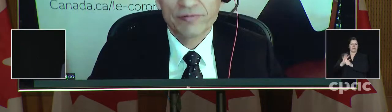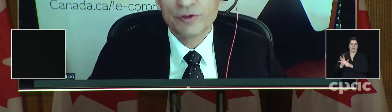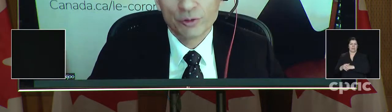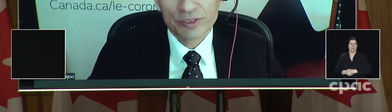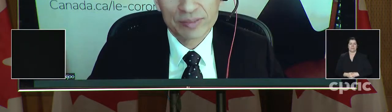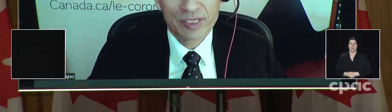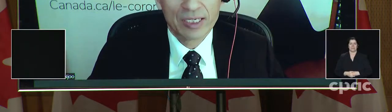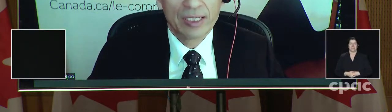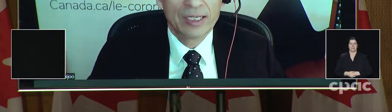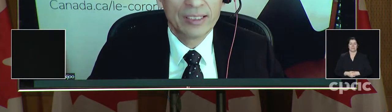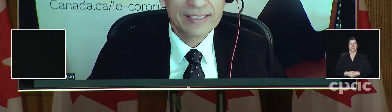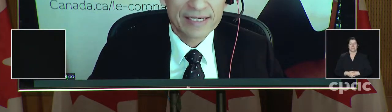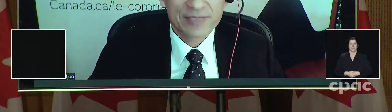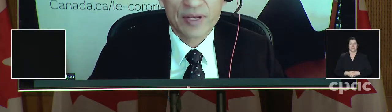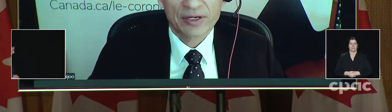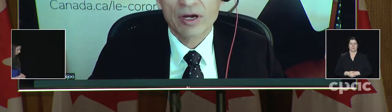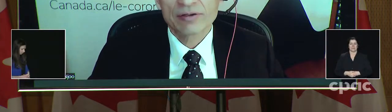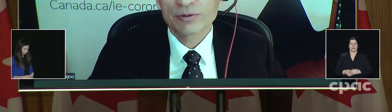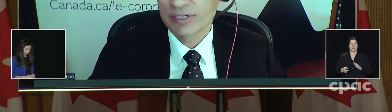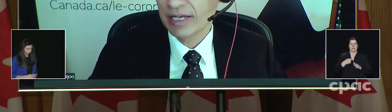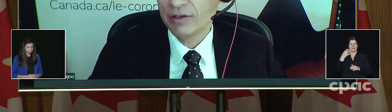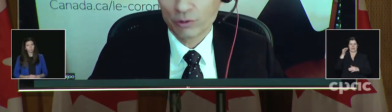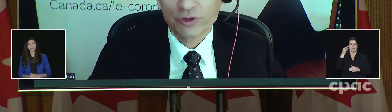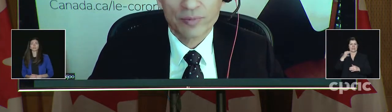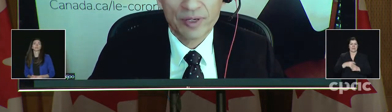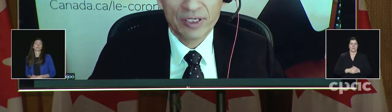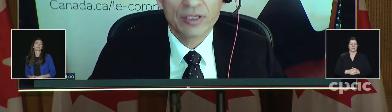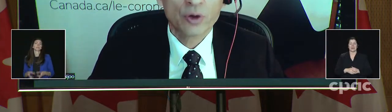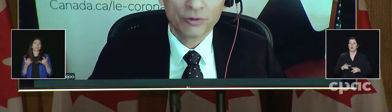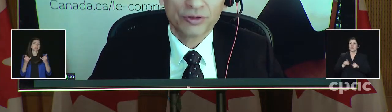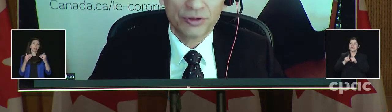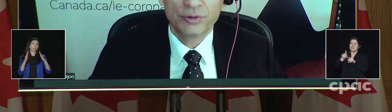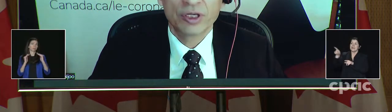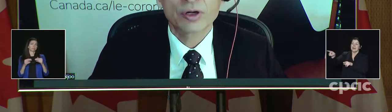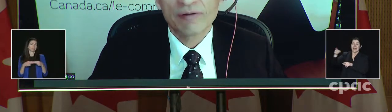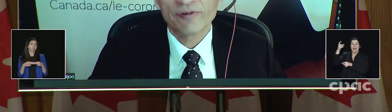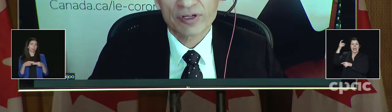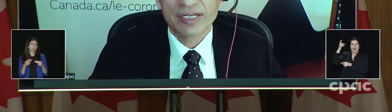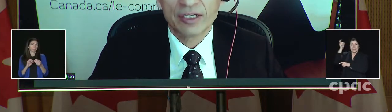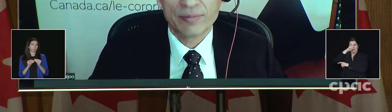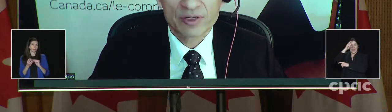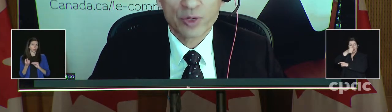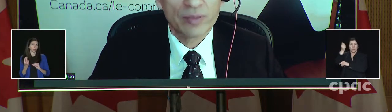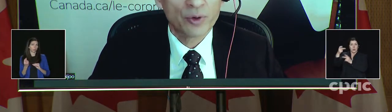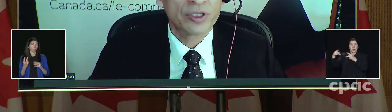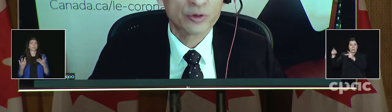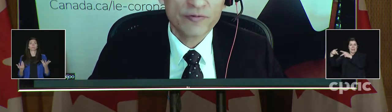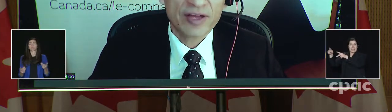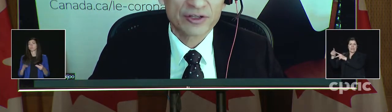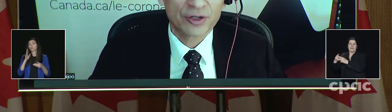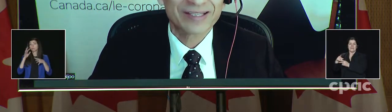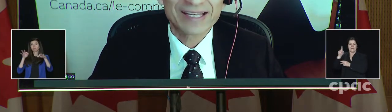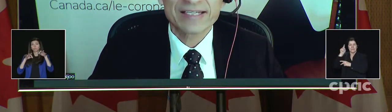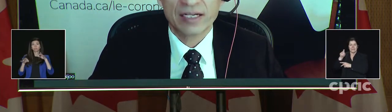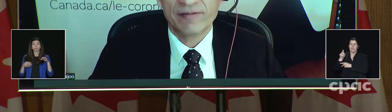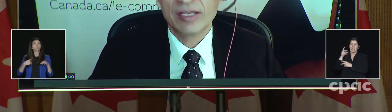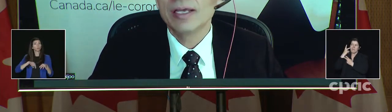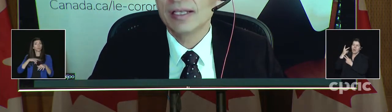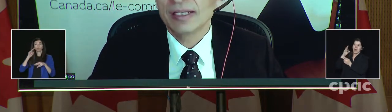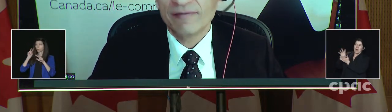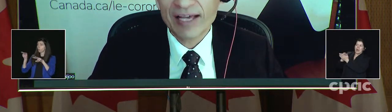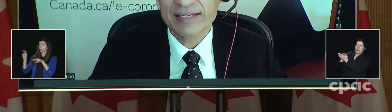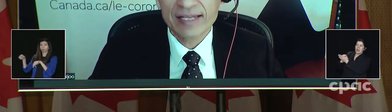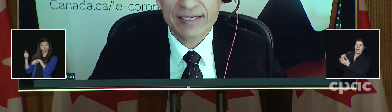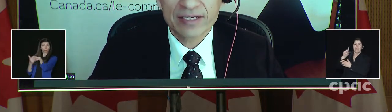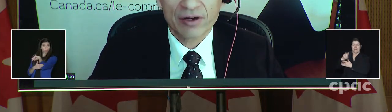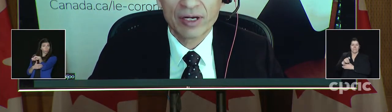Diapositive 12. Les expériences au sein d'autres pays continuent de renforcer le besoin pour une couverture très élevée de